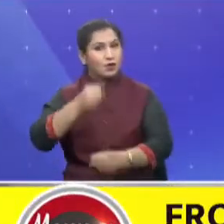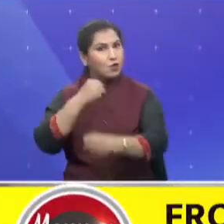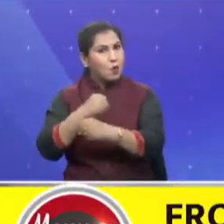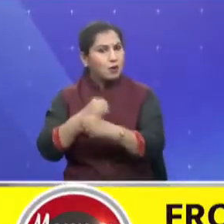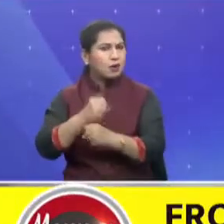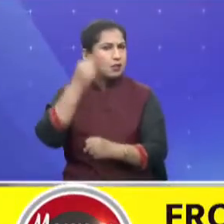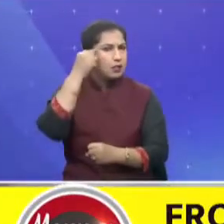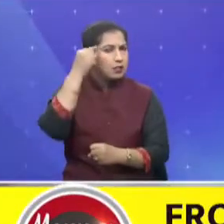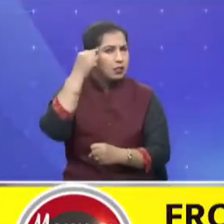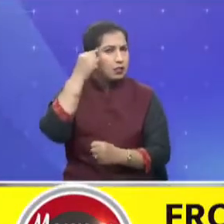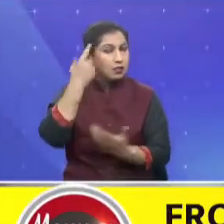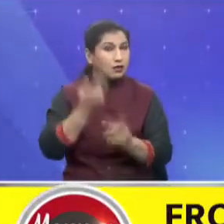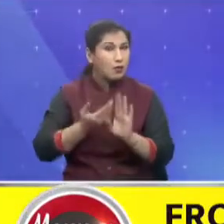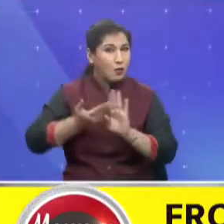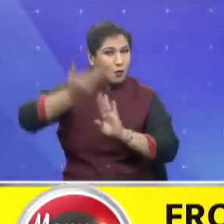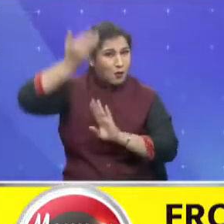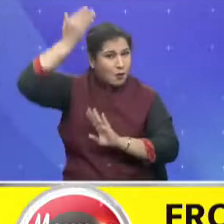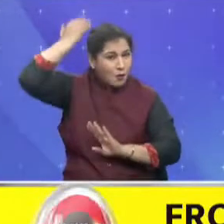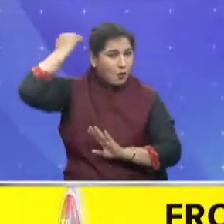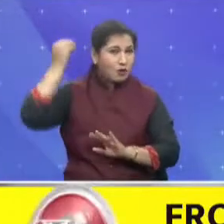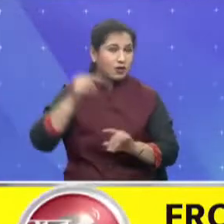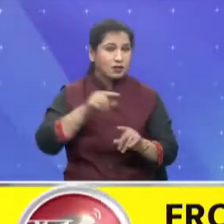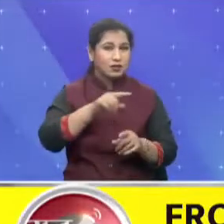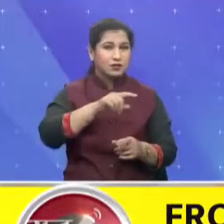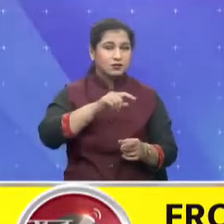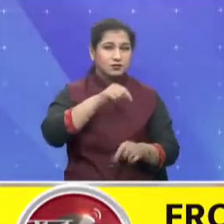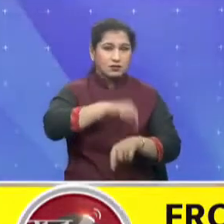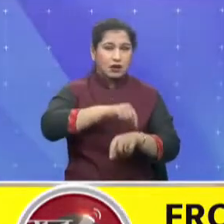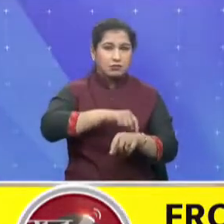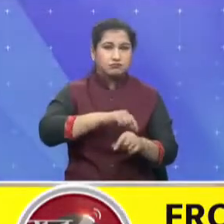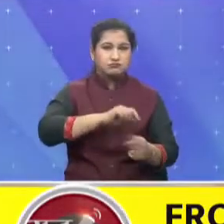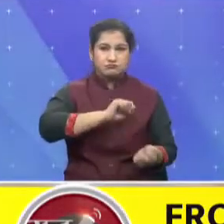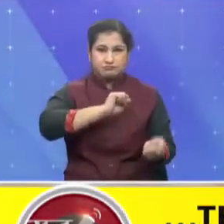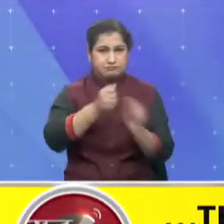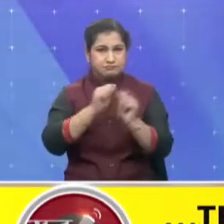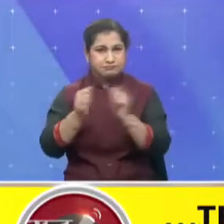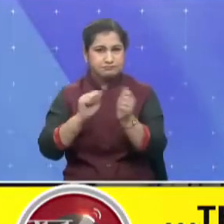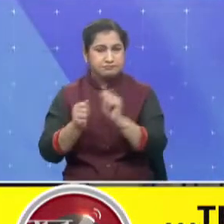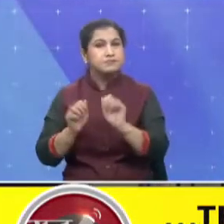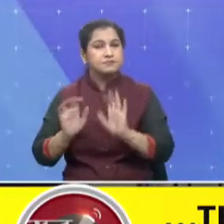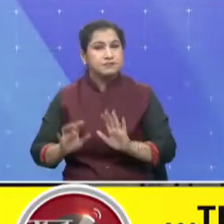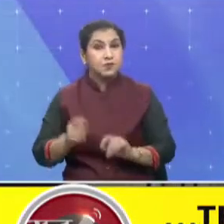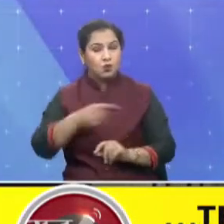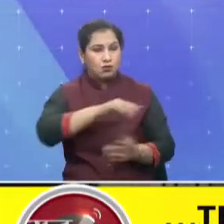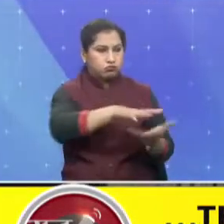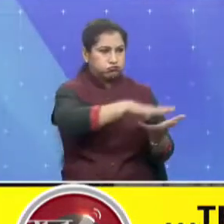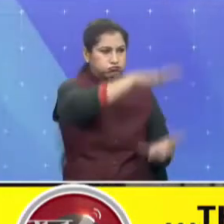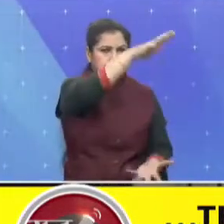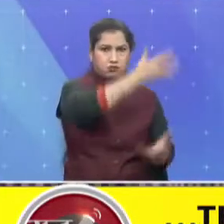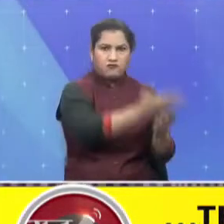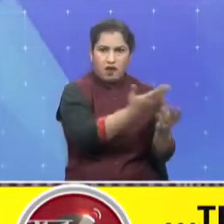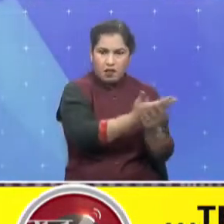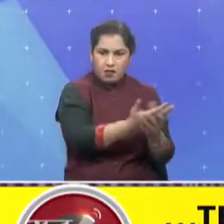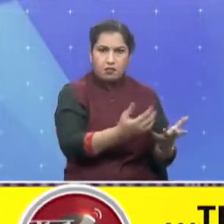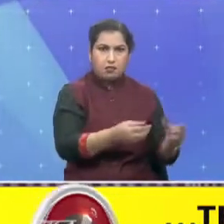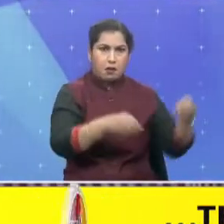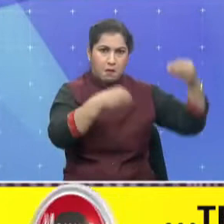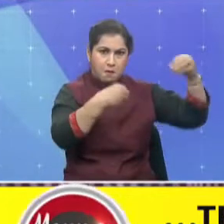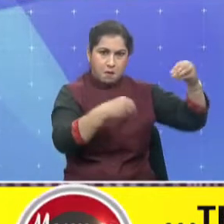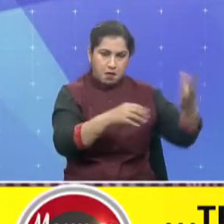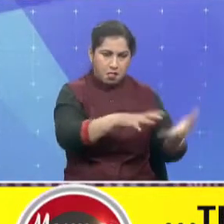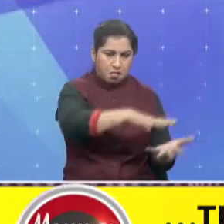ने पुराने तौर तरीकों को बदलना शुरू किया है, ये फाइल्स और कागज के